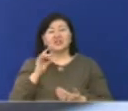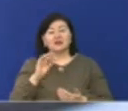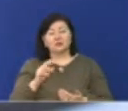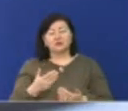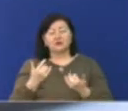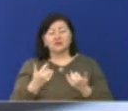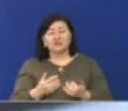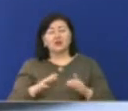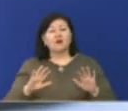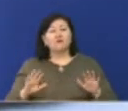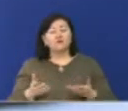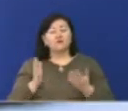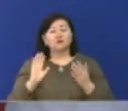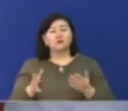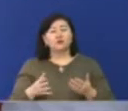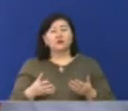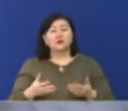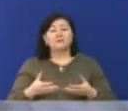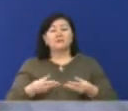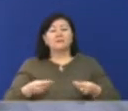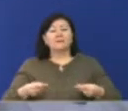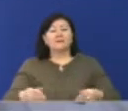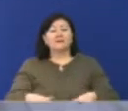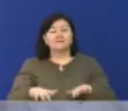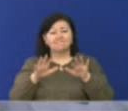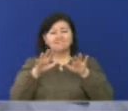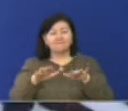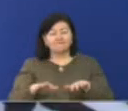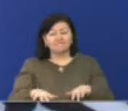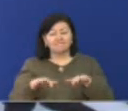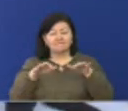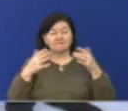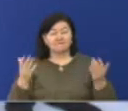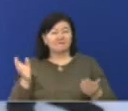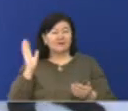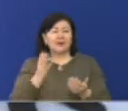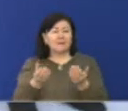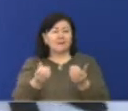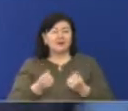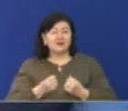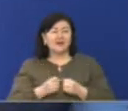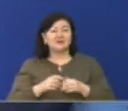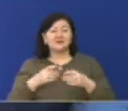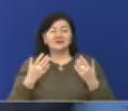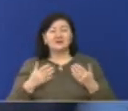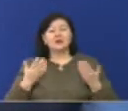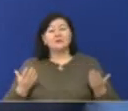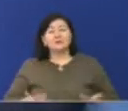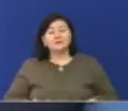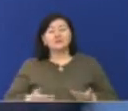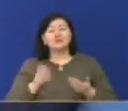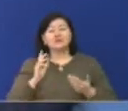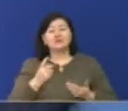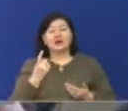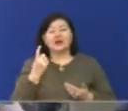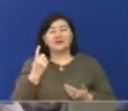развитии ситуации, при эвакуации населения из паводкоопасных зон, принять и разместить людей готовы две гостиницы и один